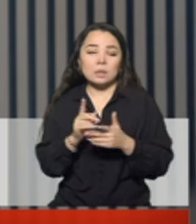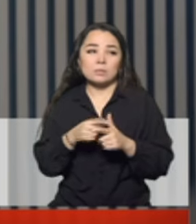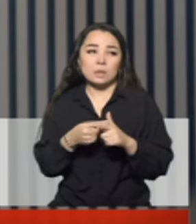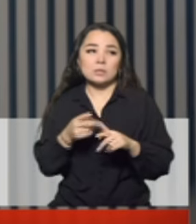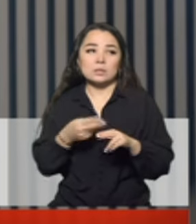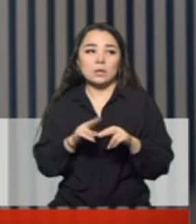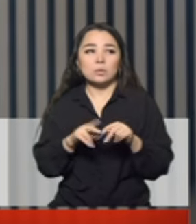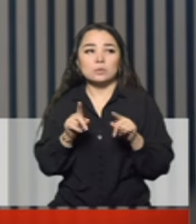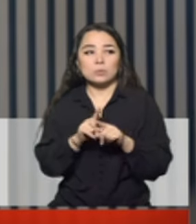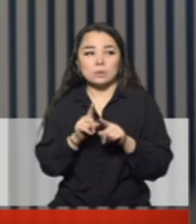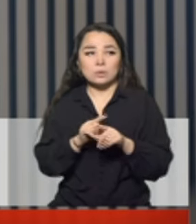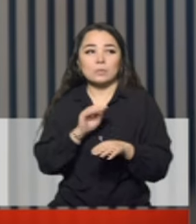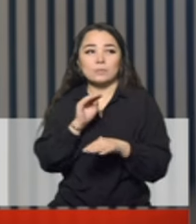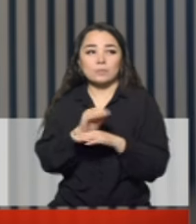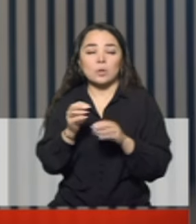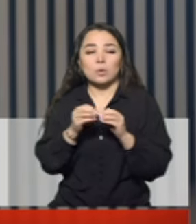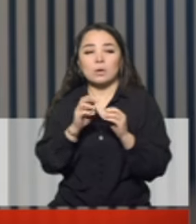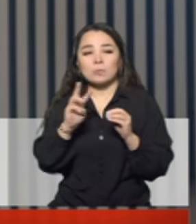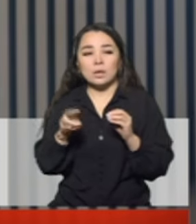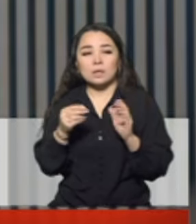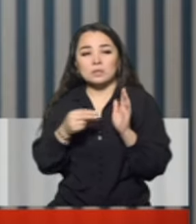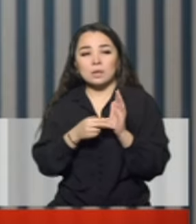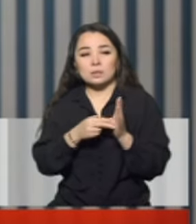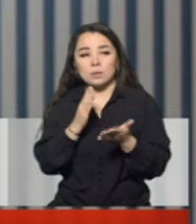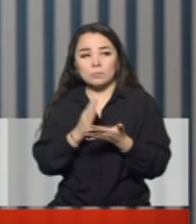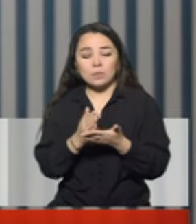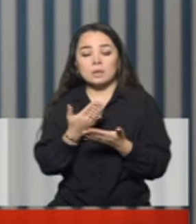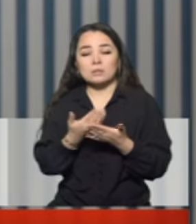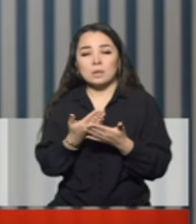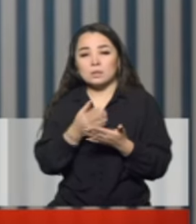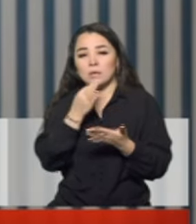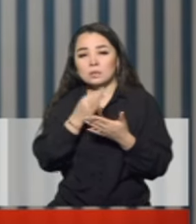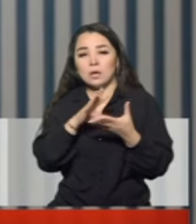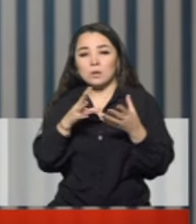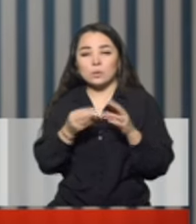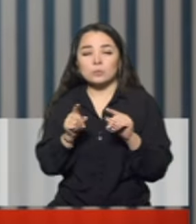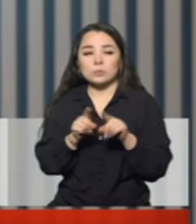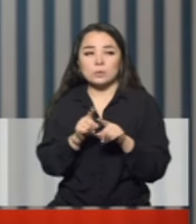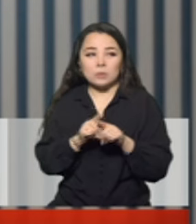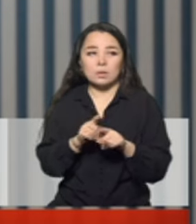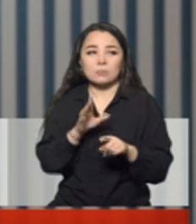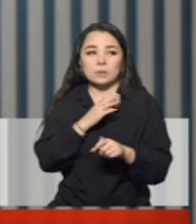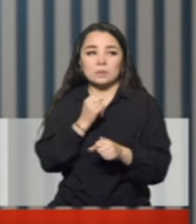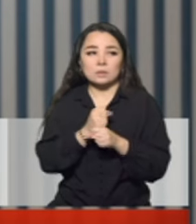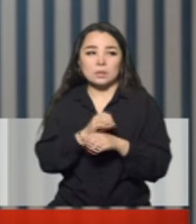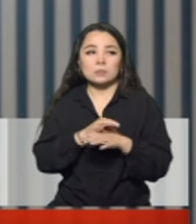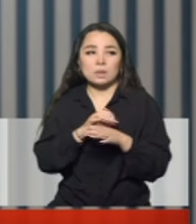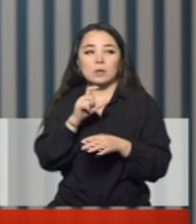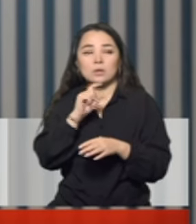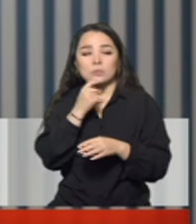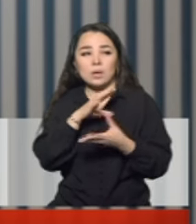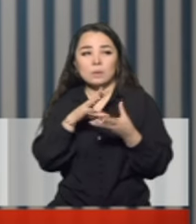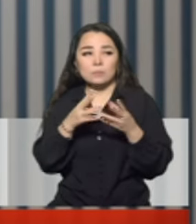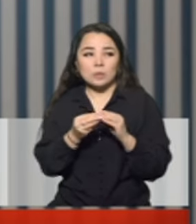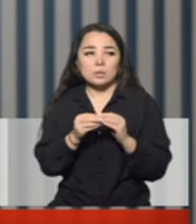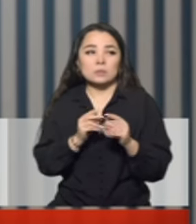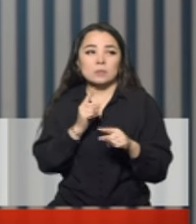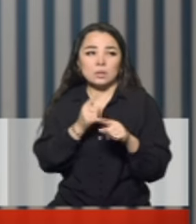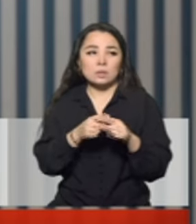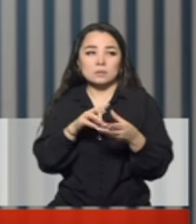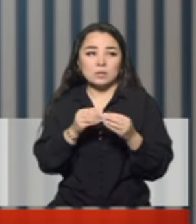мақсатта жергілікті бюджеттен 10 000 000,000 теңге бөлінді. Нәтижесінде жергілікті бюджеттен қаржыландырылатын барлық бюджеттік